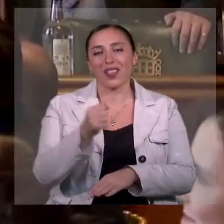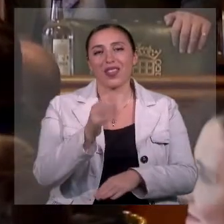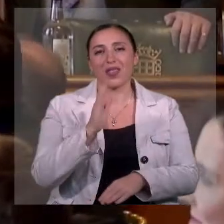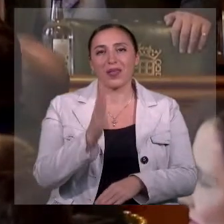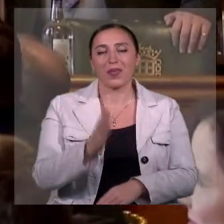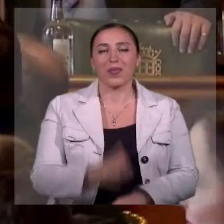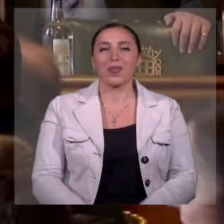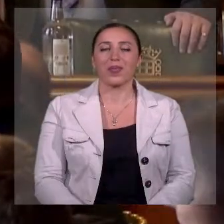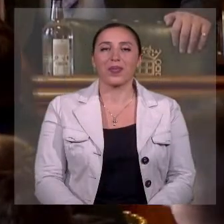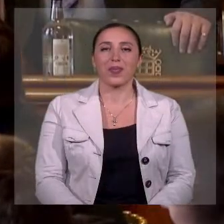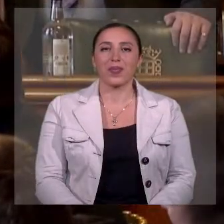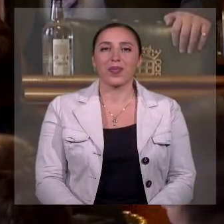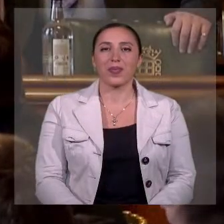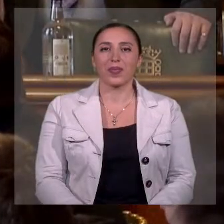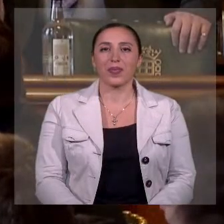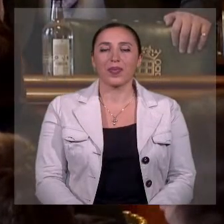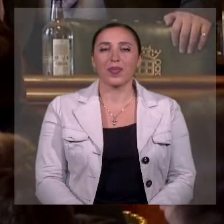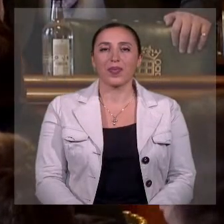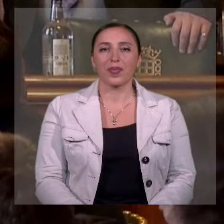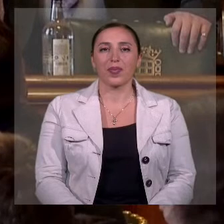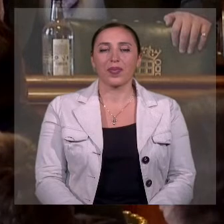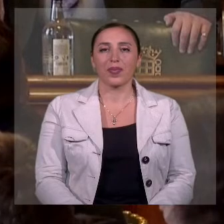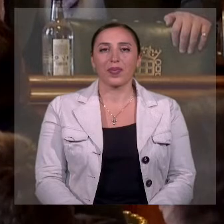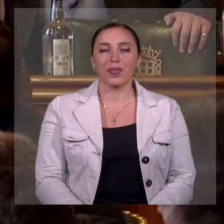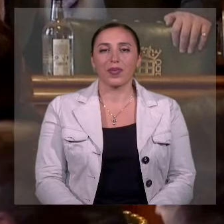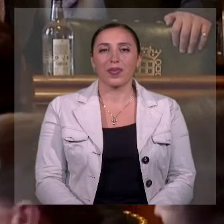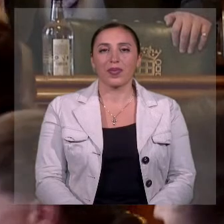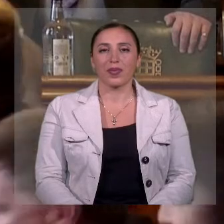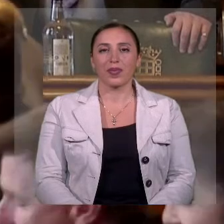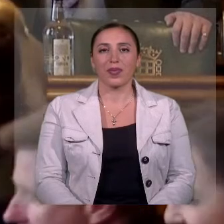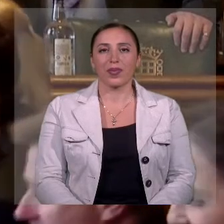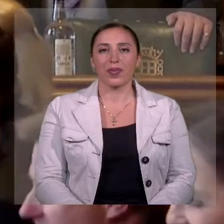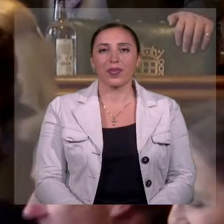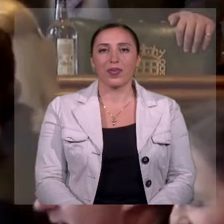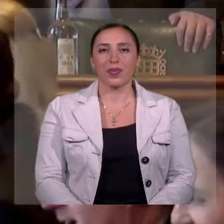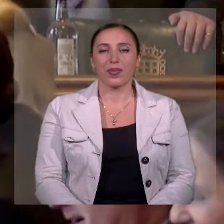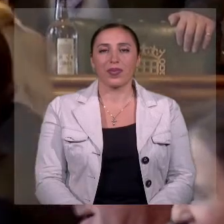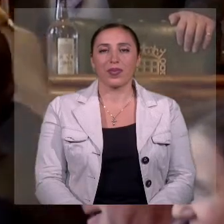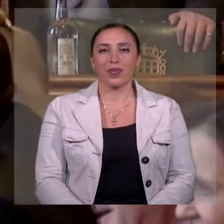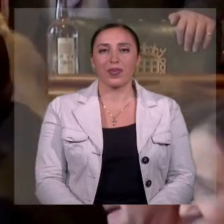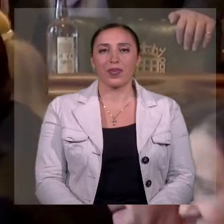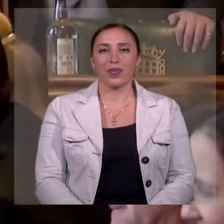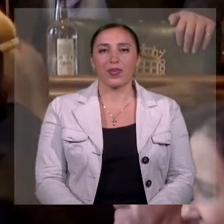Rishi Sunak is therefore elected as leader of the Conservative Party.